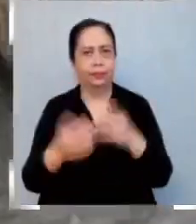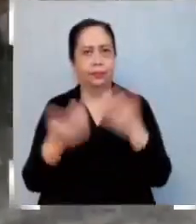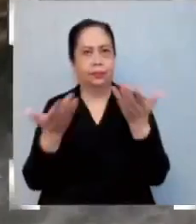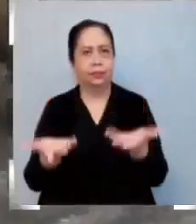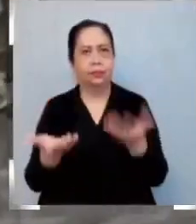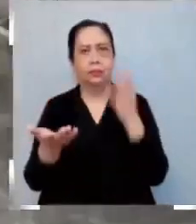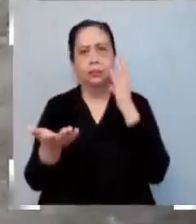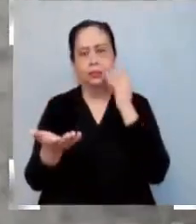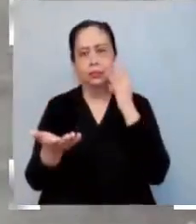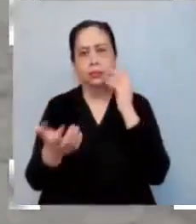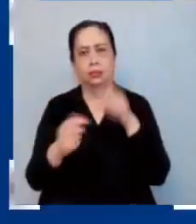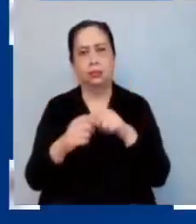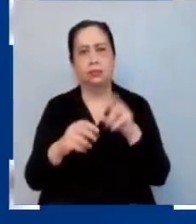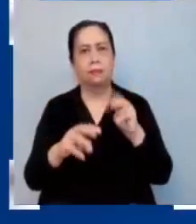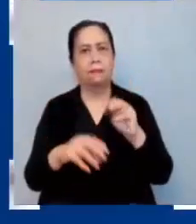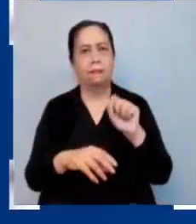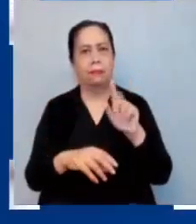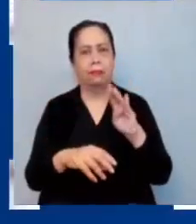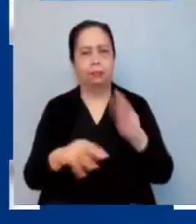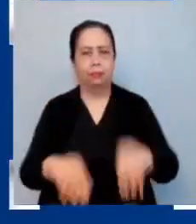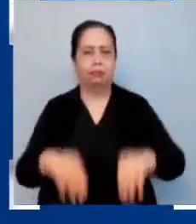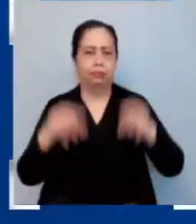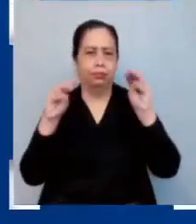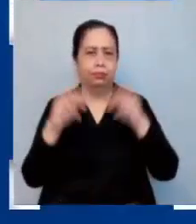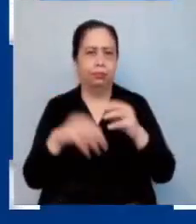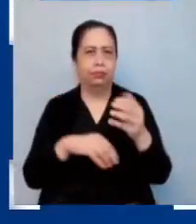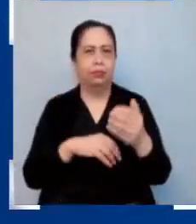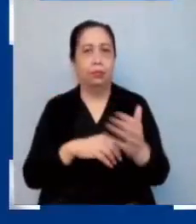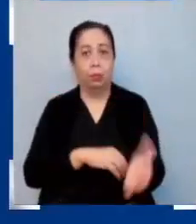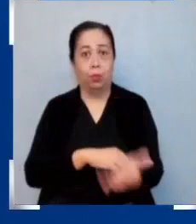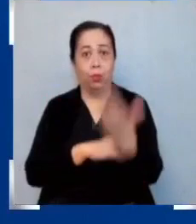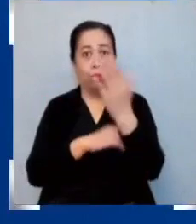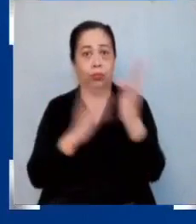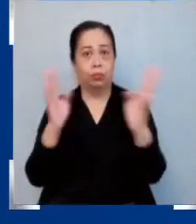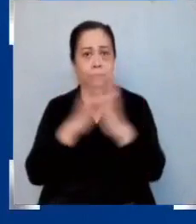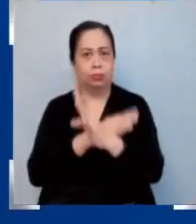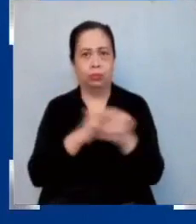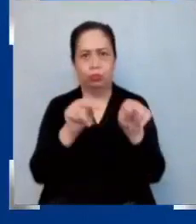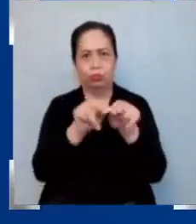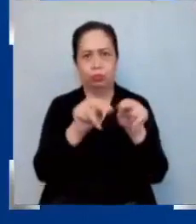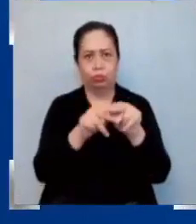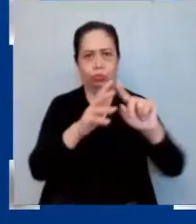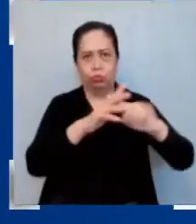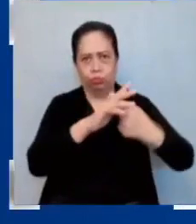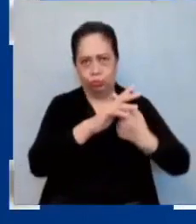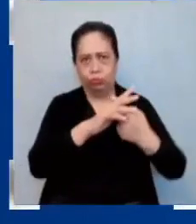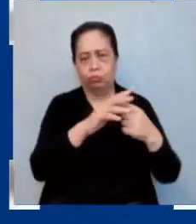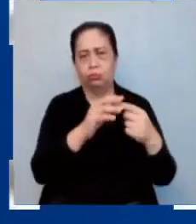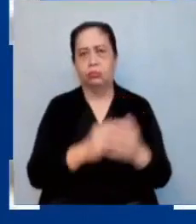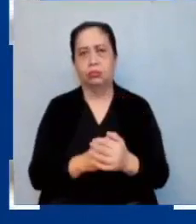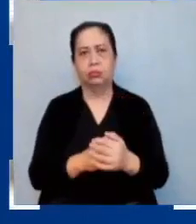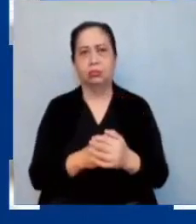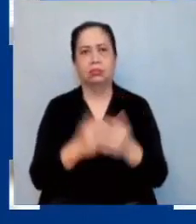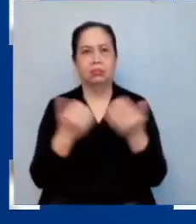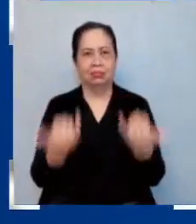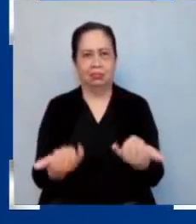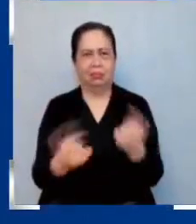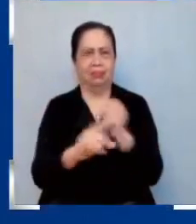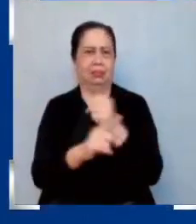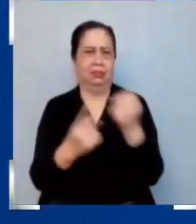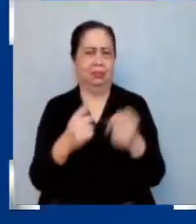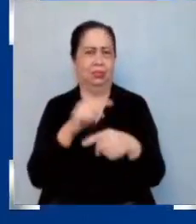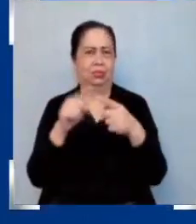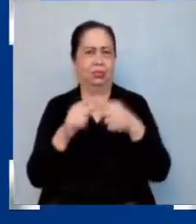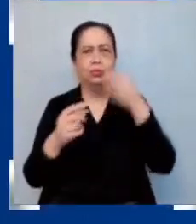estudyante ng Malabon City. Ang morning shift na nagsimula ng normal. Ganito ang sitwasyon ng